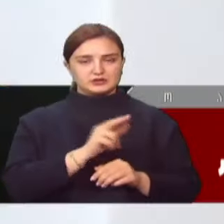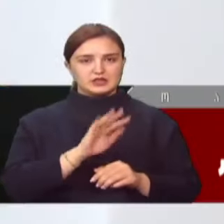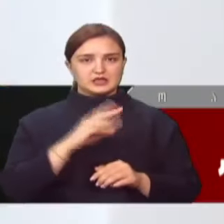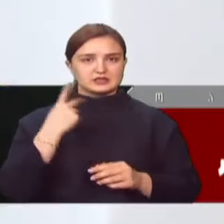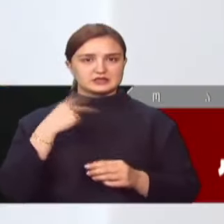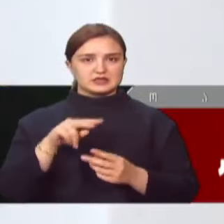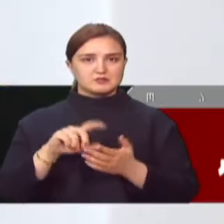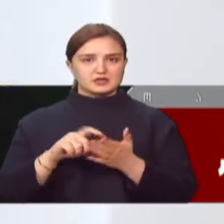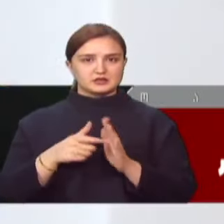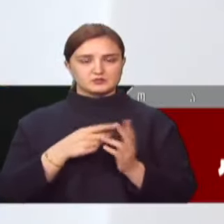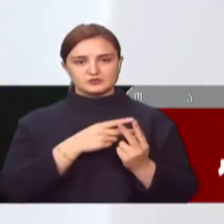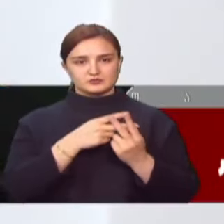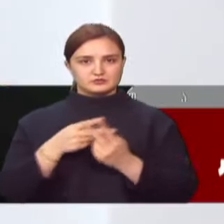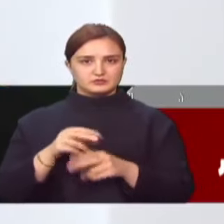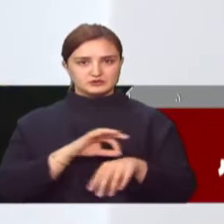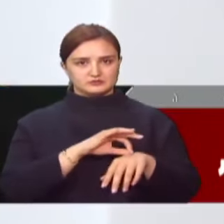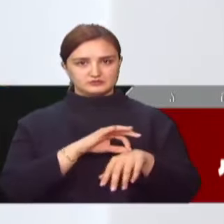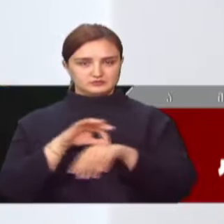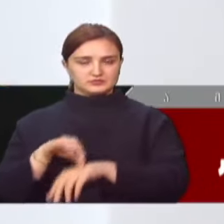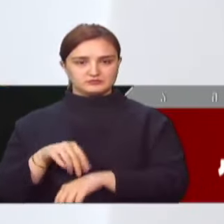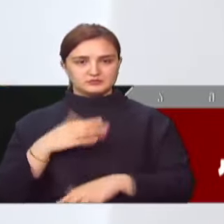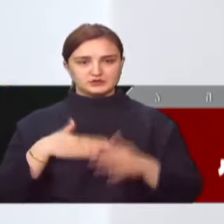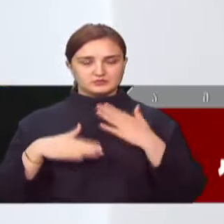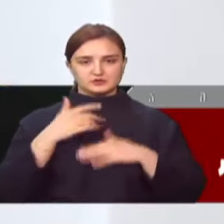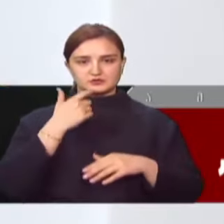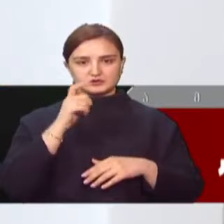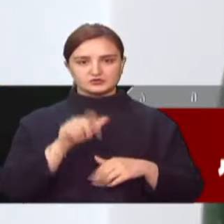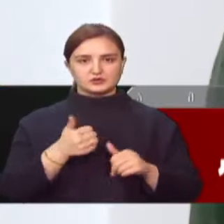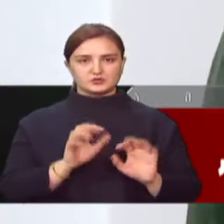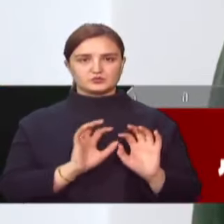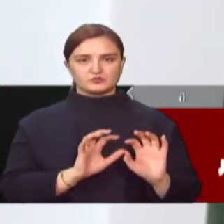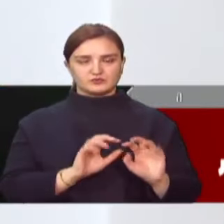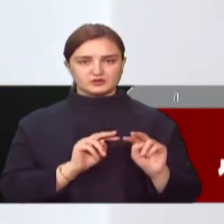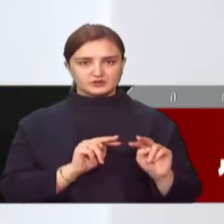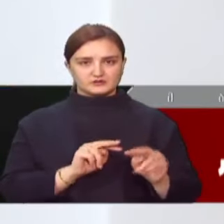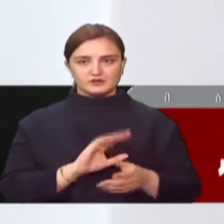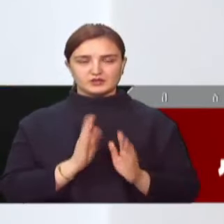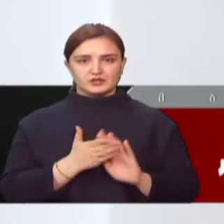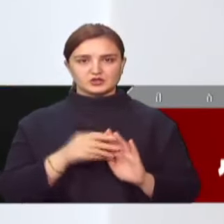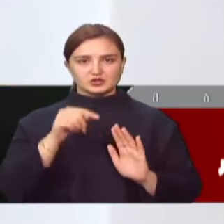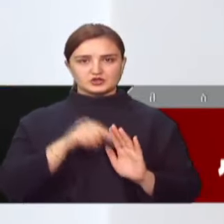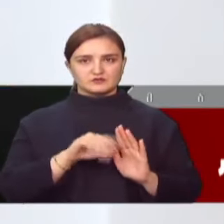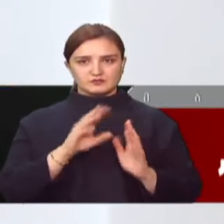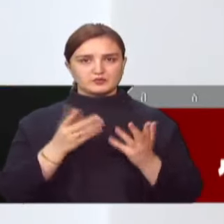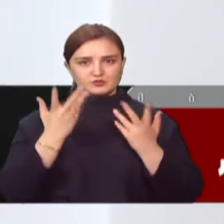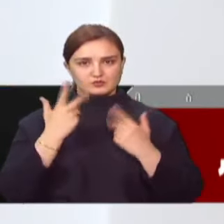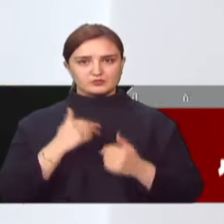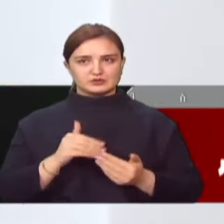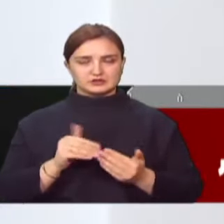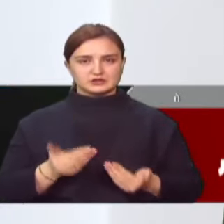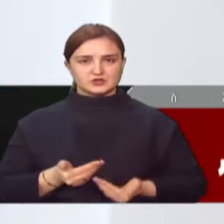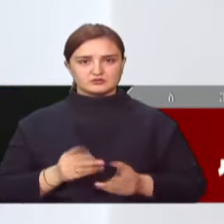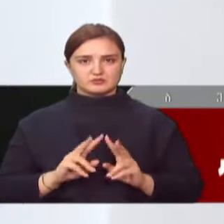გადაყვანა. ერთის ხოლმე გამიხარდა ის, რომ მიხეილ სააკაშვილის კარგად უვლიან, ყველანაირი გარემო შიგნით, ანუ